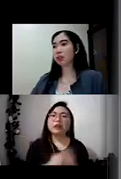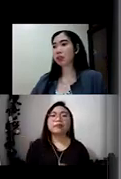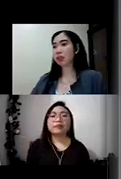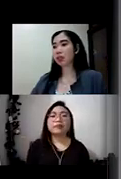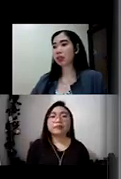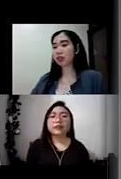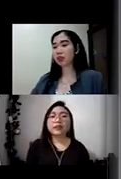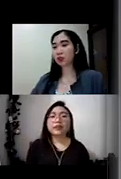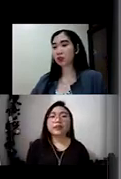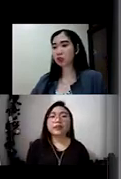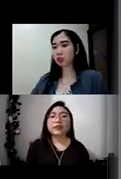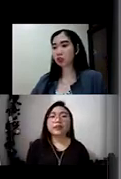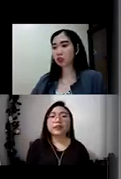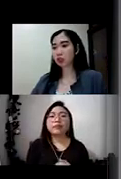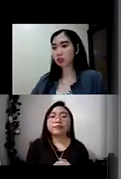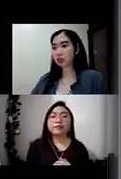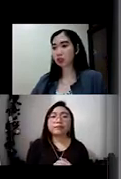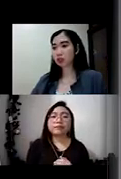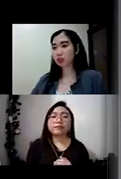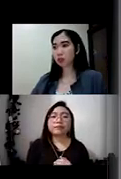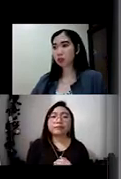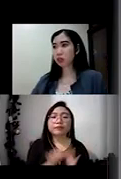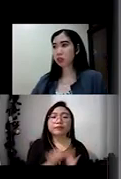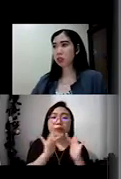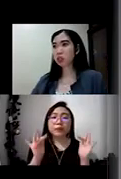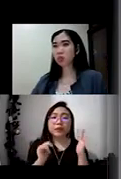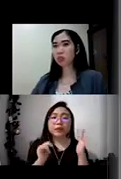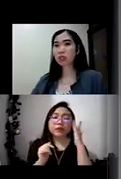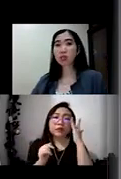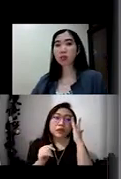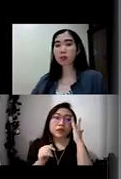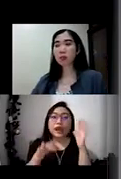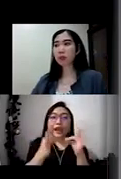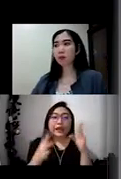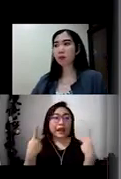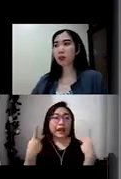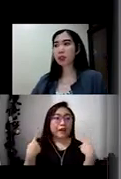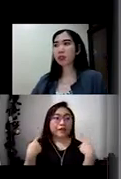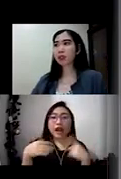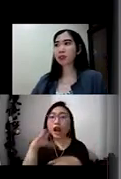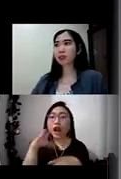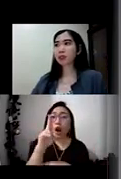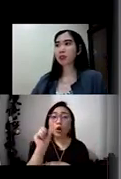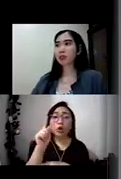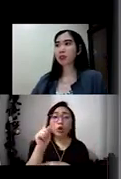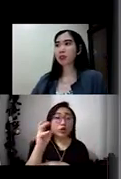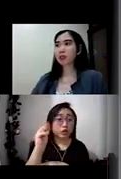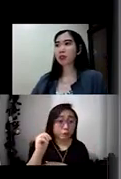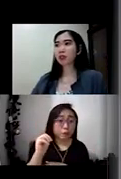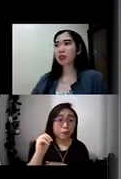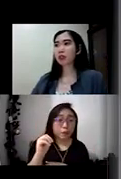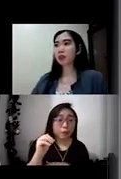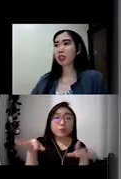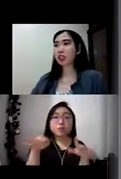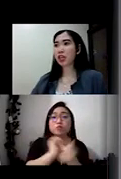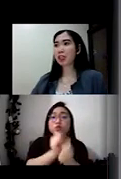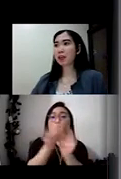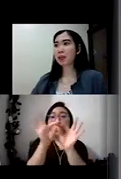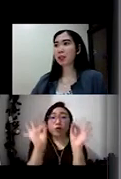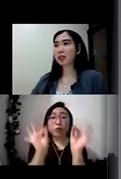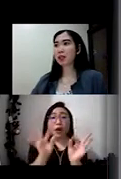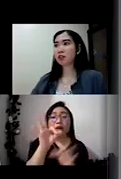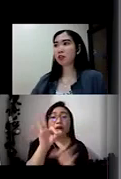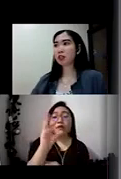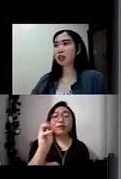Wala pa siya. And kung meron na siyang custom formatting, automatic siya